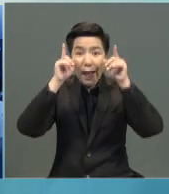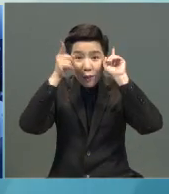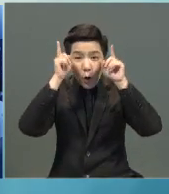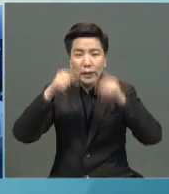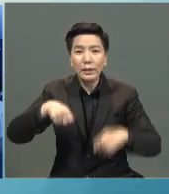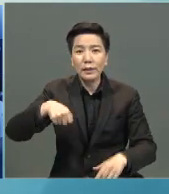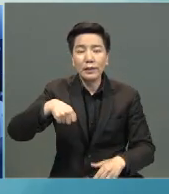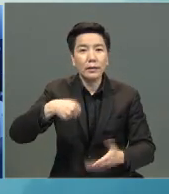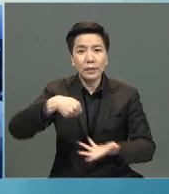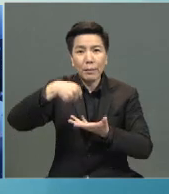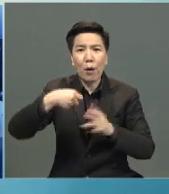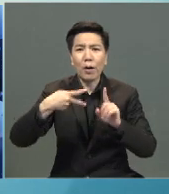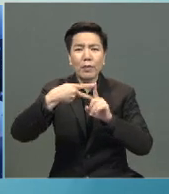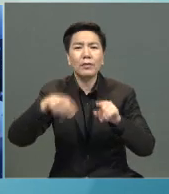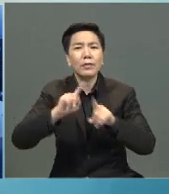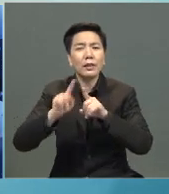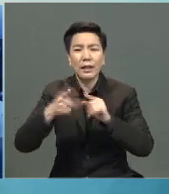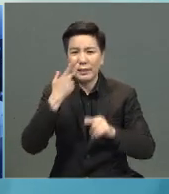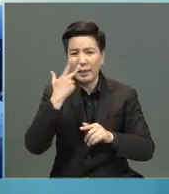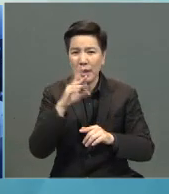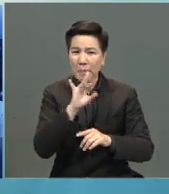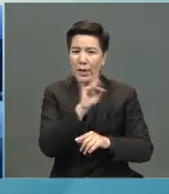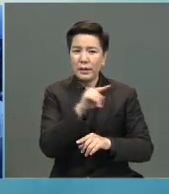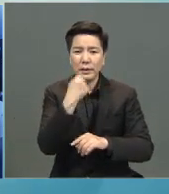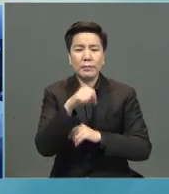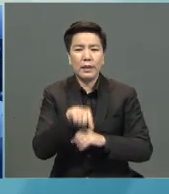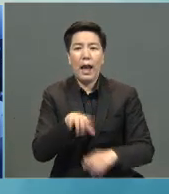นะครับผมคิดว่าโทรศัพท์ที่เราใช้กัน 8ปีถึง 10